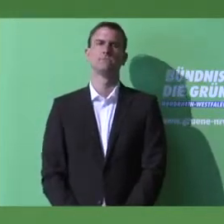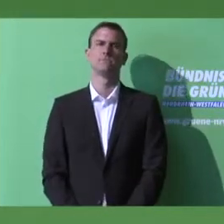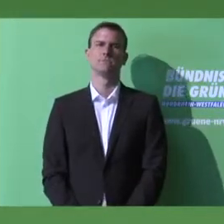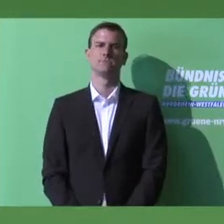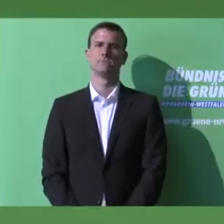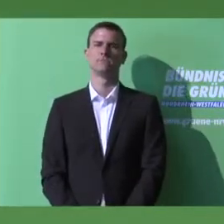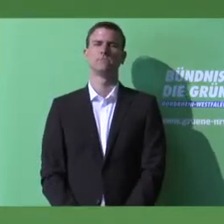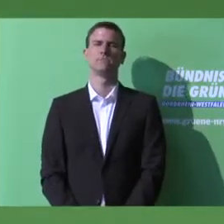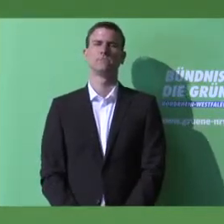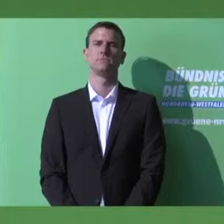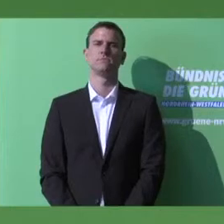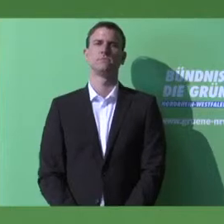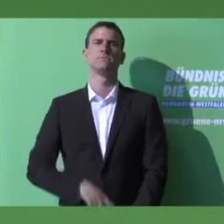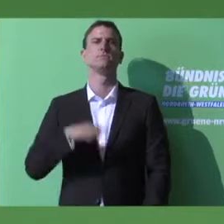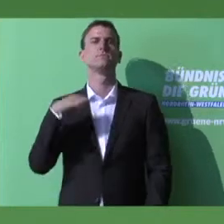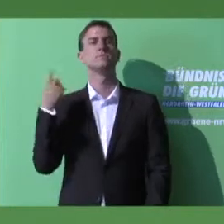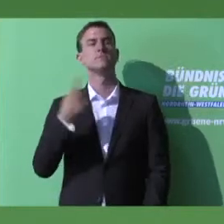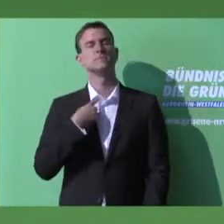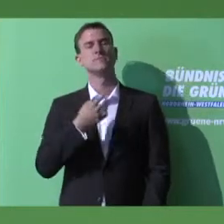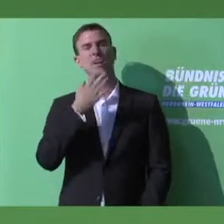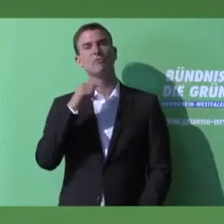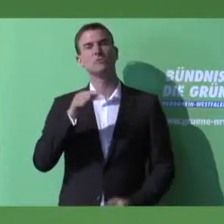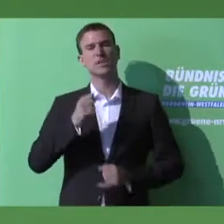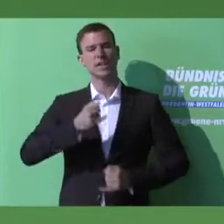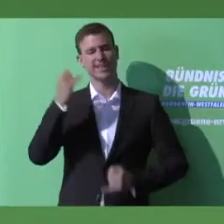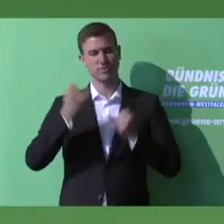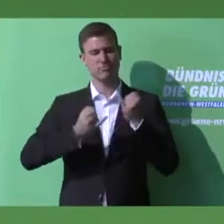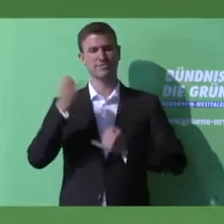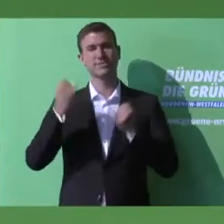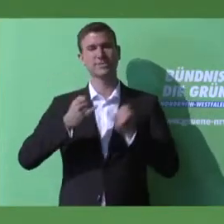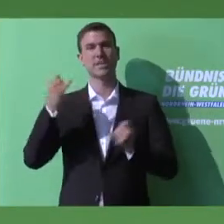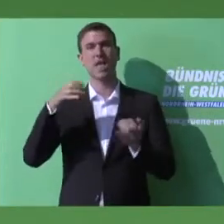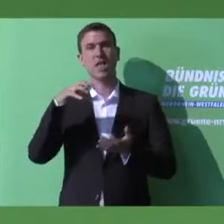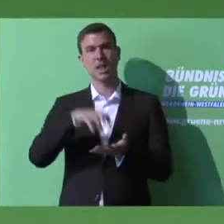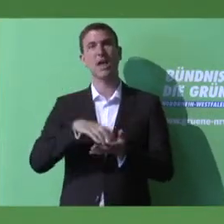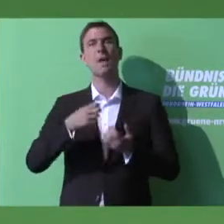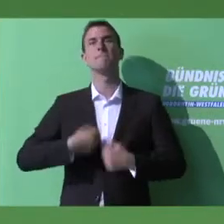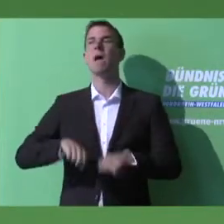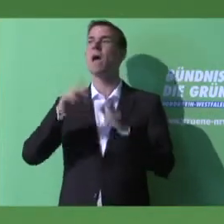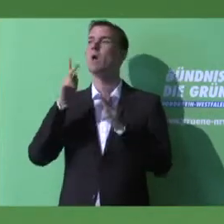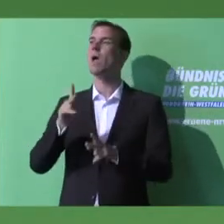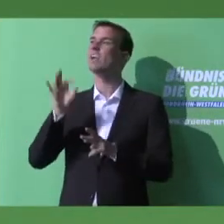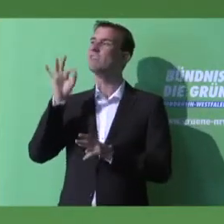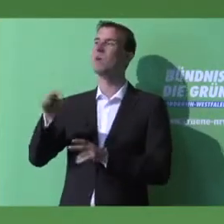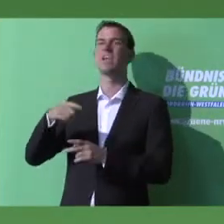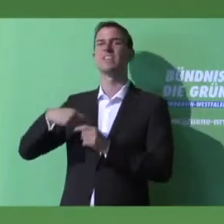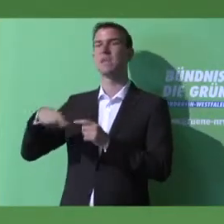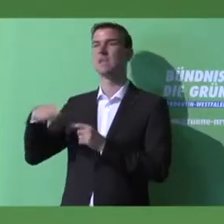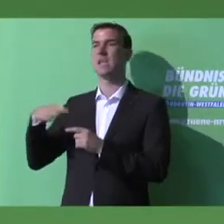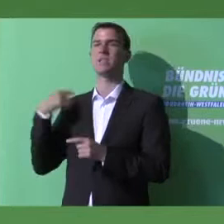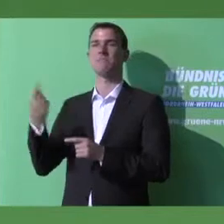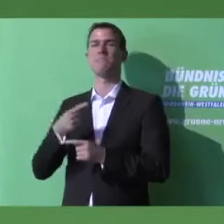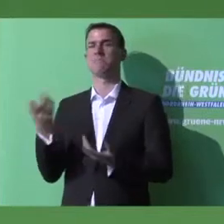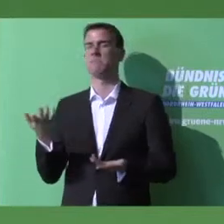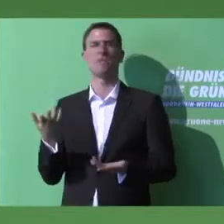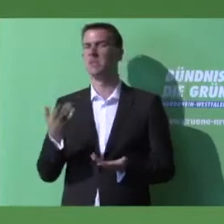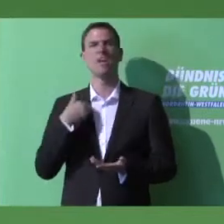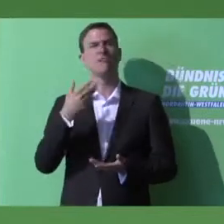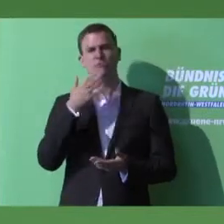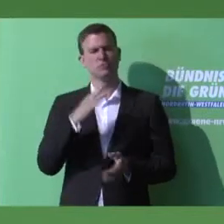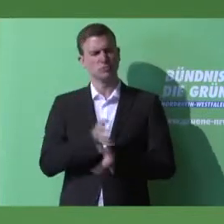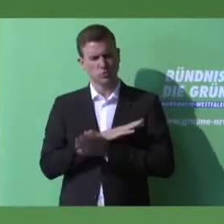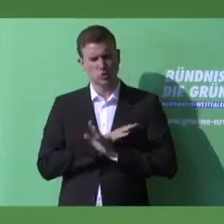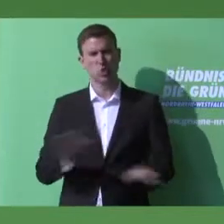Wir wollen, dass diese Industrieanlagen nicht mehr im Baurecht privilegiert werden. Wir wollen, dass Schluss gemacht